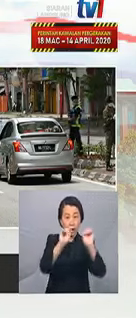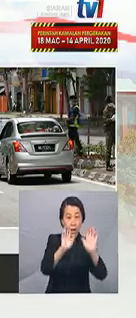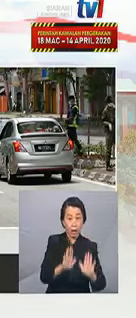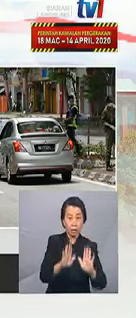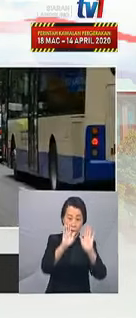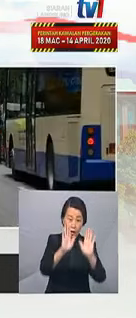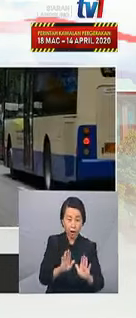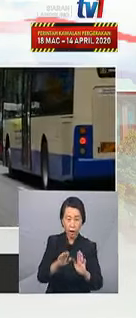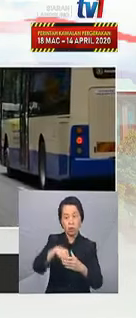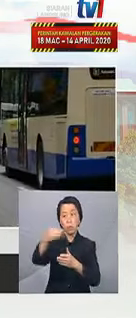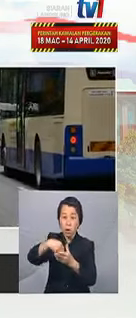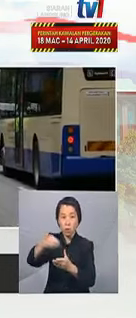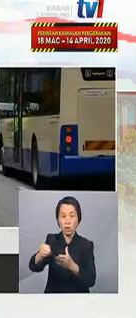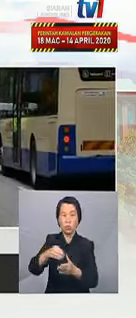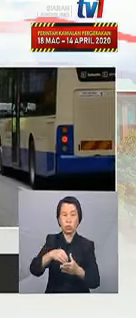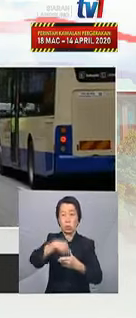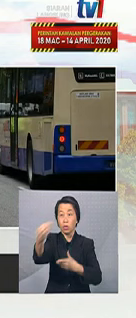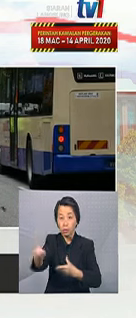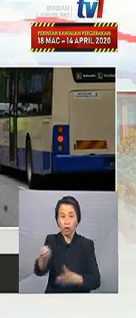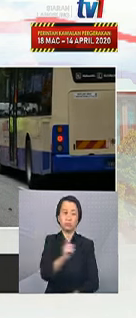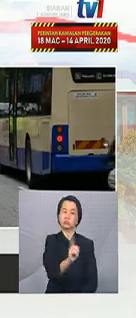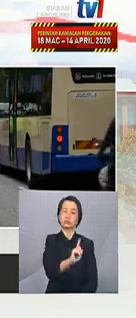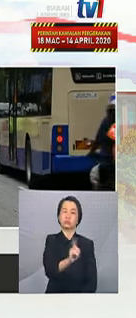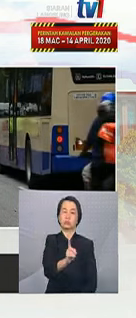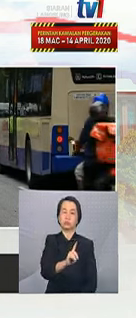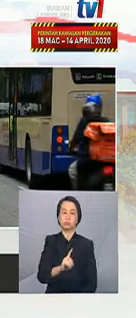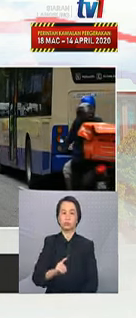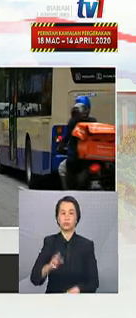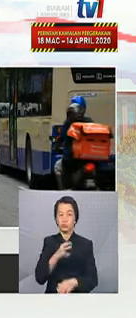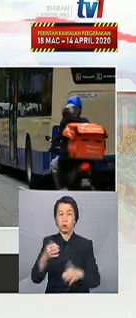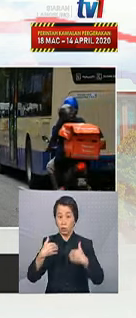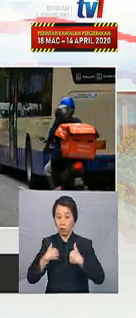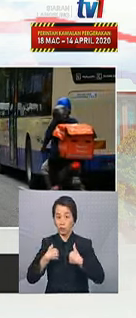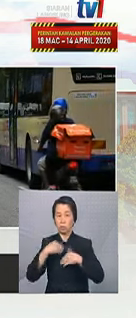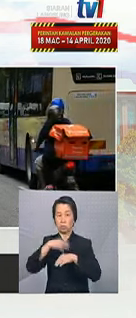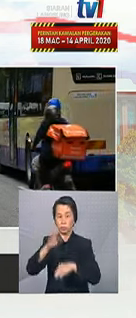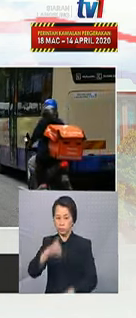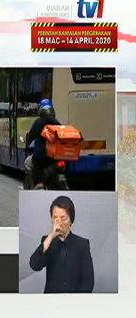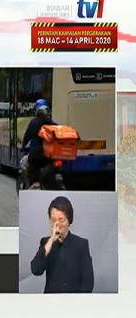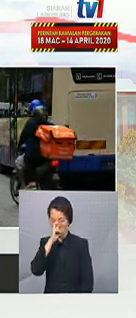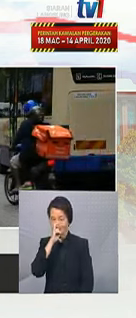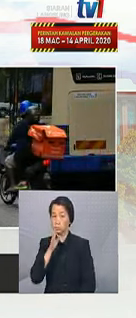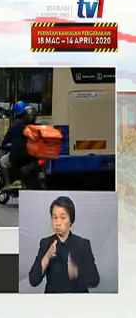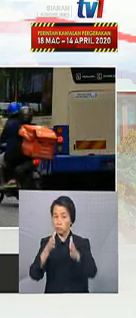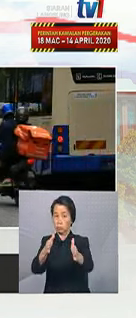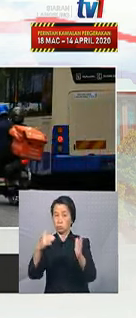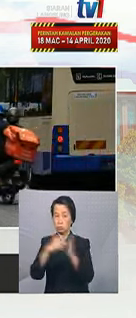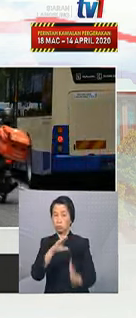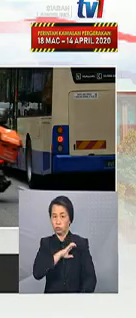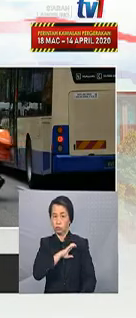Minggu untuk keluar beramai-ramai. Dan lebih-lebih lagi pemeriksaan lebih tegas dikenakan